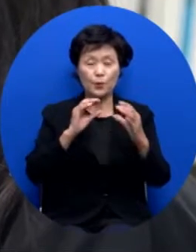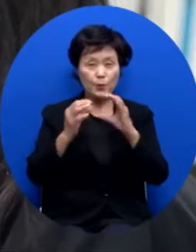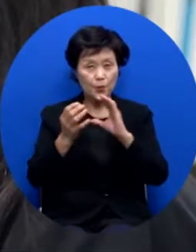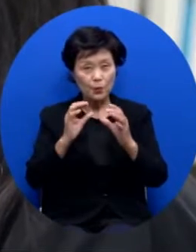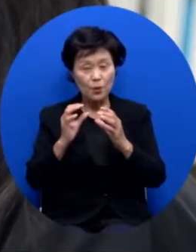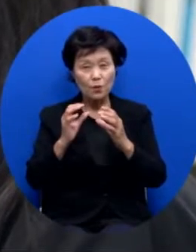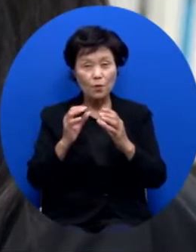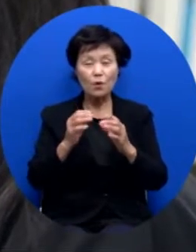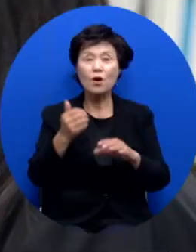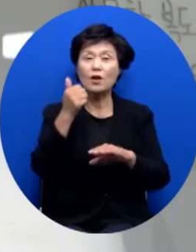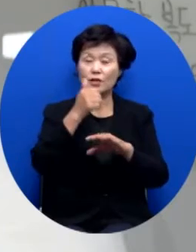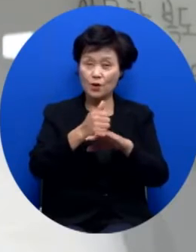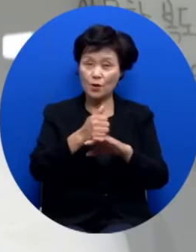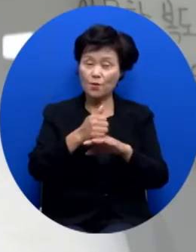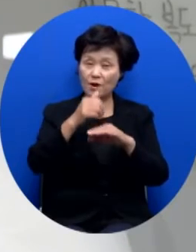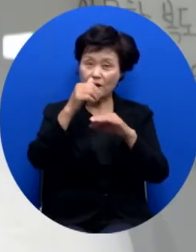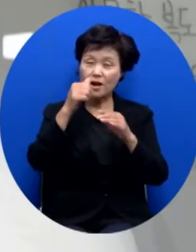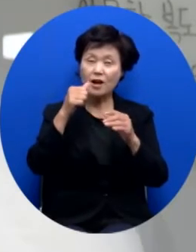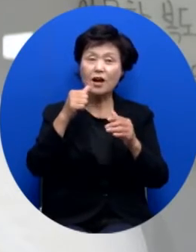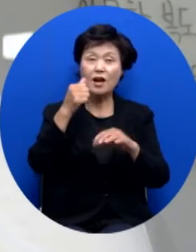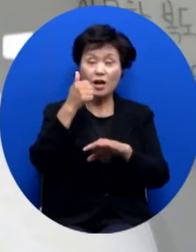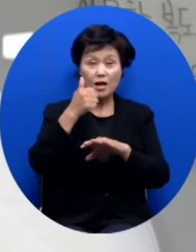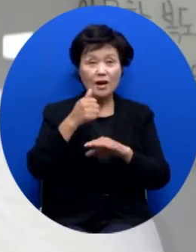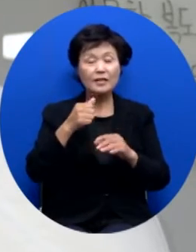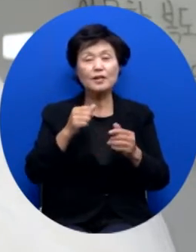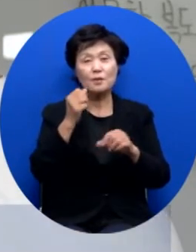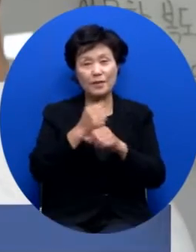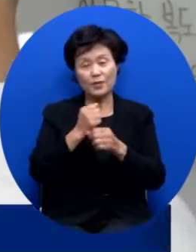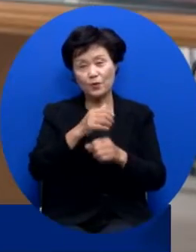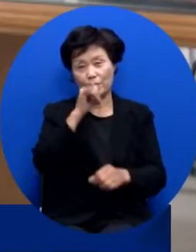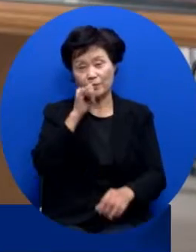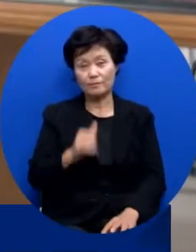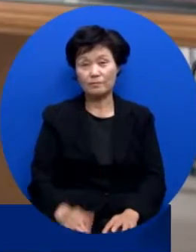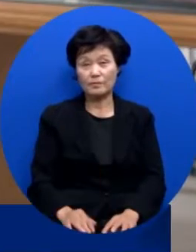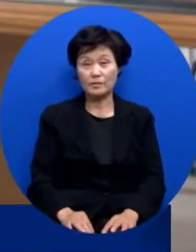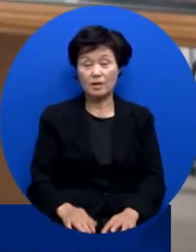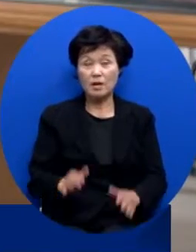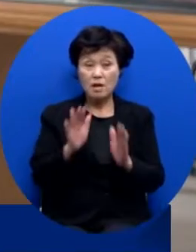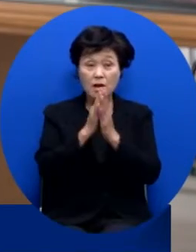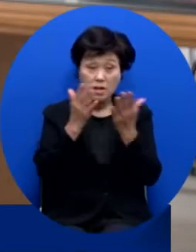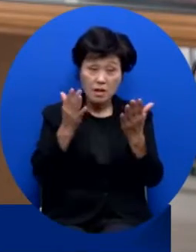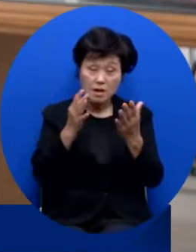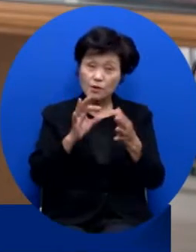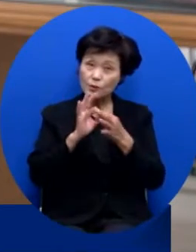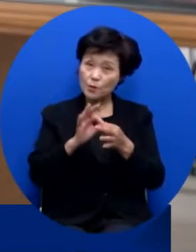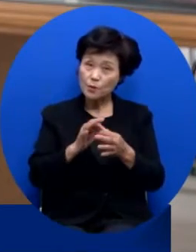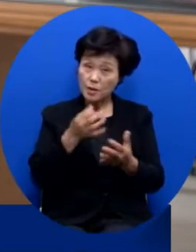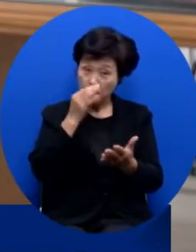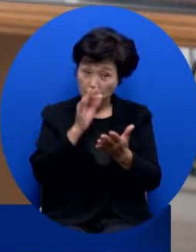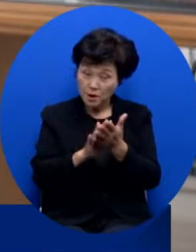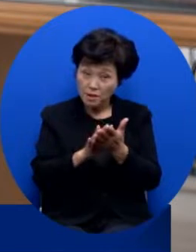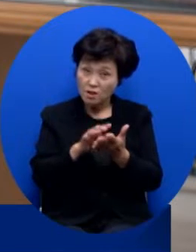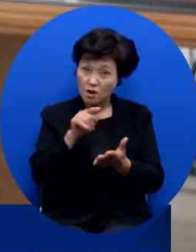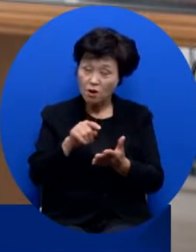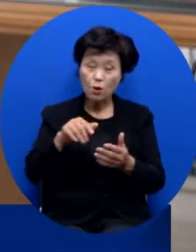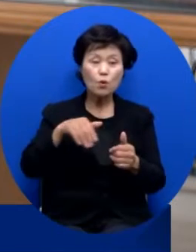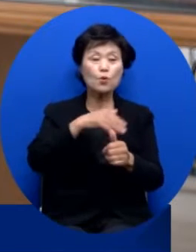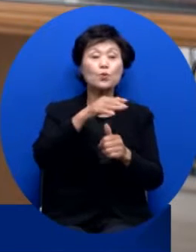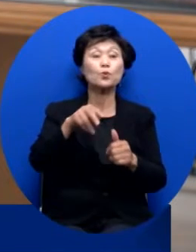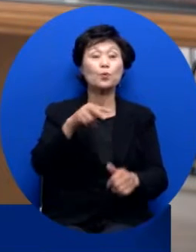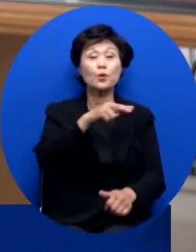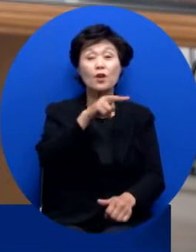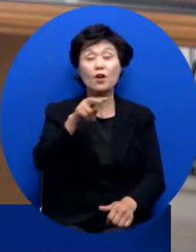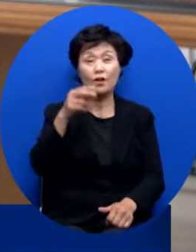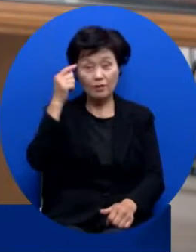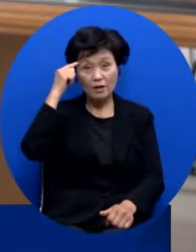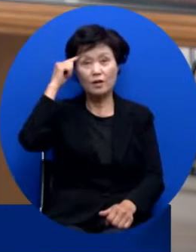통한 결과물을 만들어내는 겁니다 아이들이 굉장히 그 책에서만 보던 것들이 우리 주변에 있다라는 걸 다 깨닫고 그걸